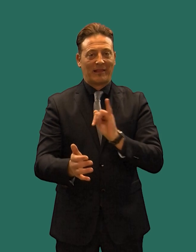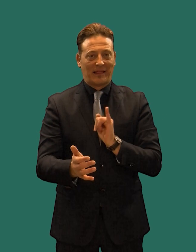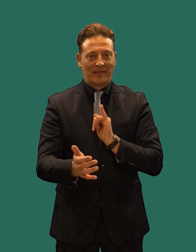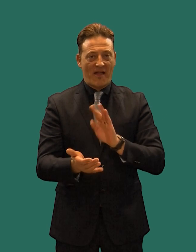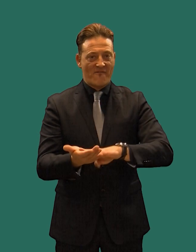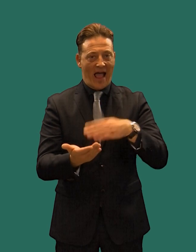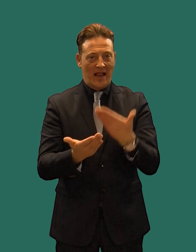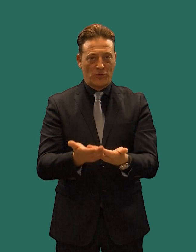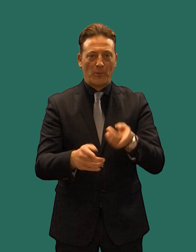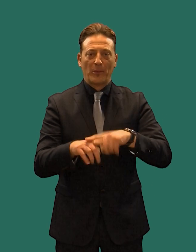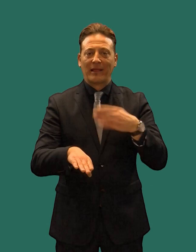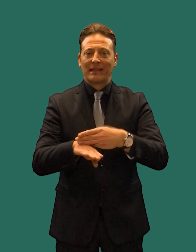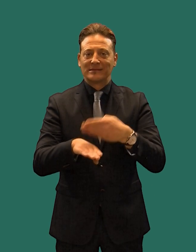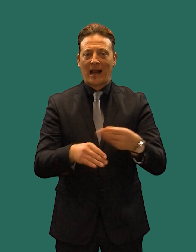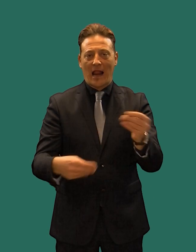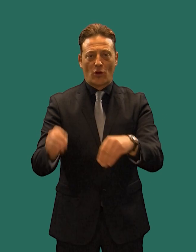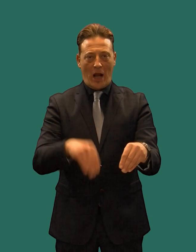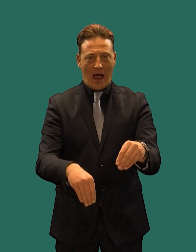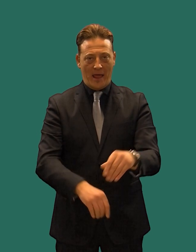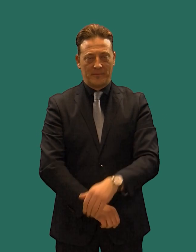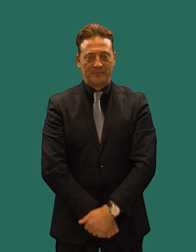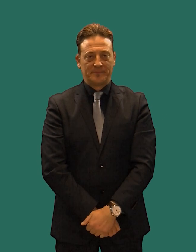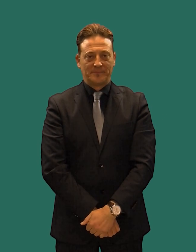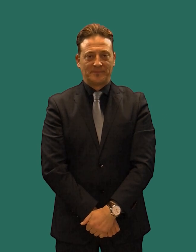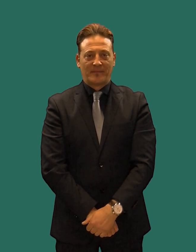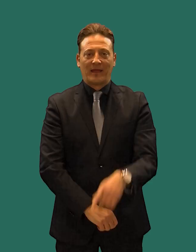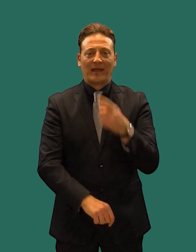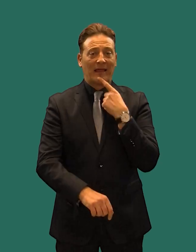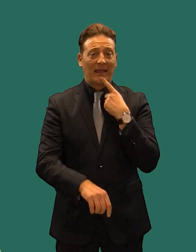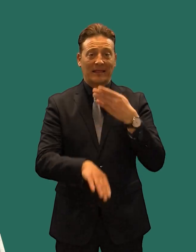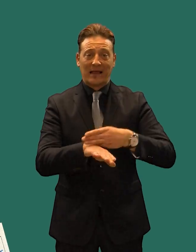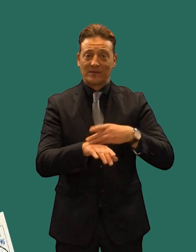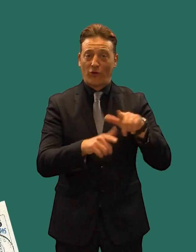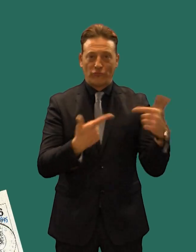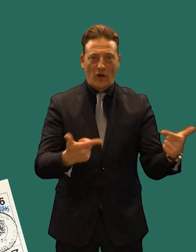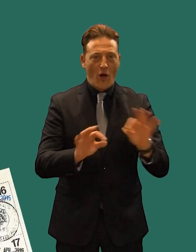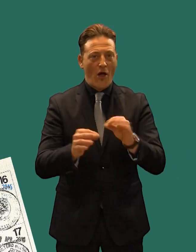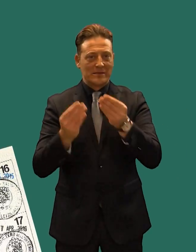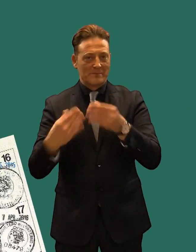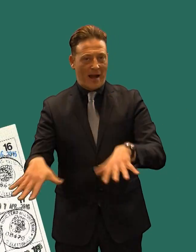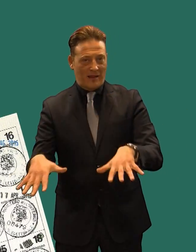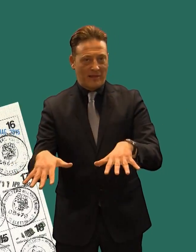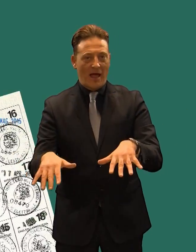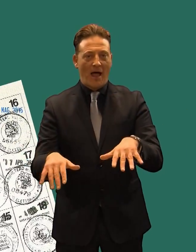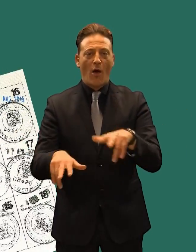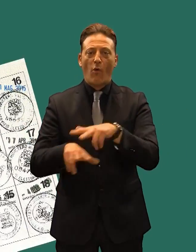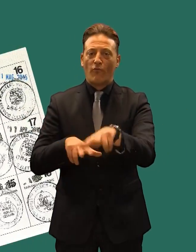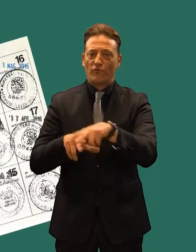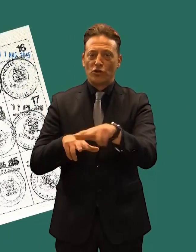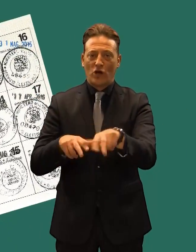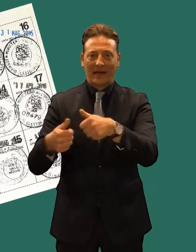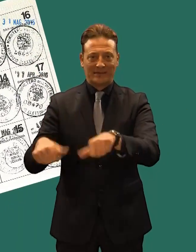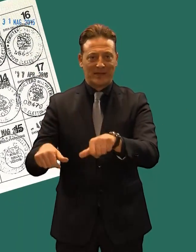documento di identità valido e la tessera elettorale. Chi non ha la tessera o la smarrita può